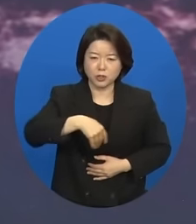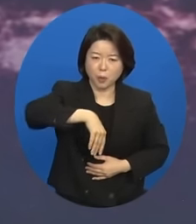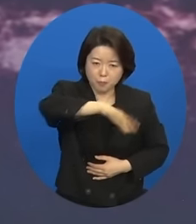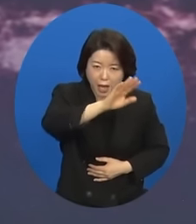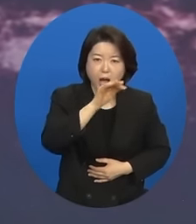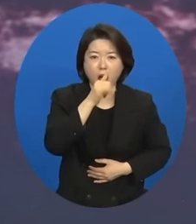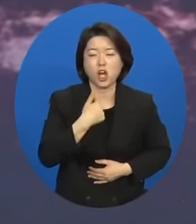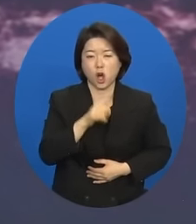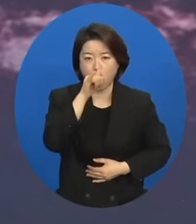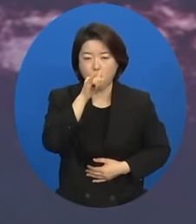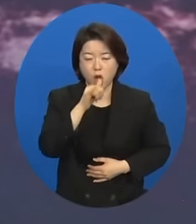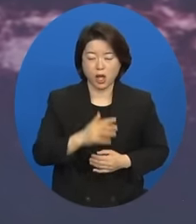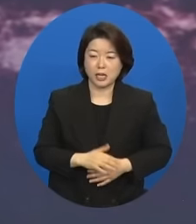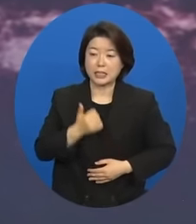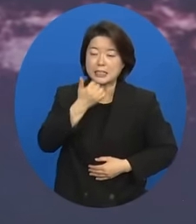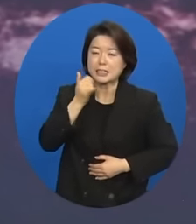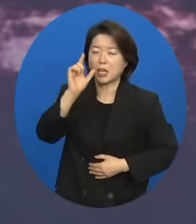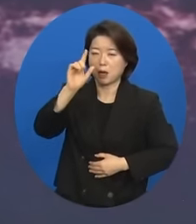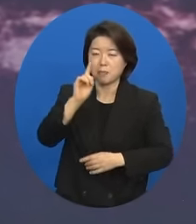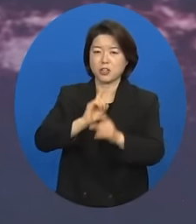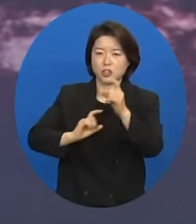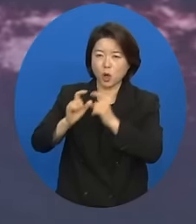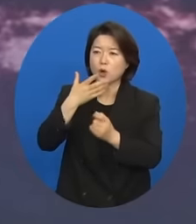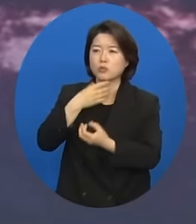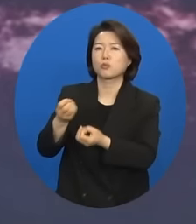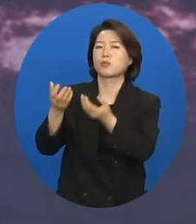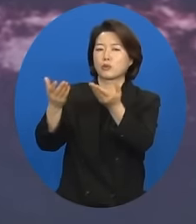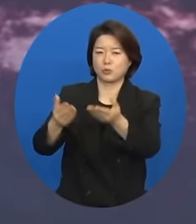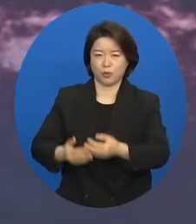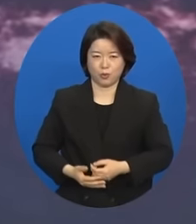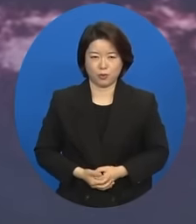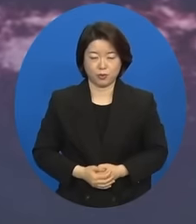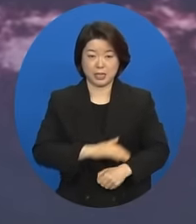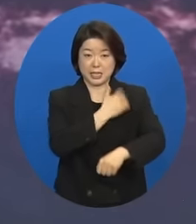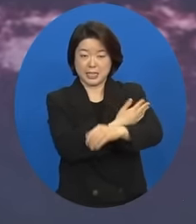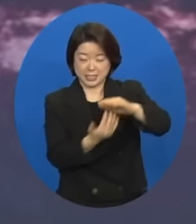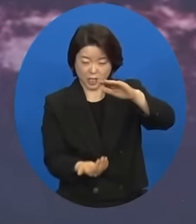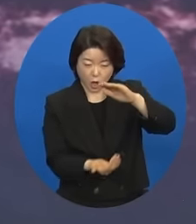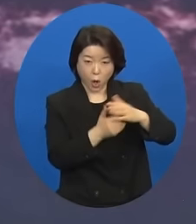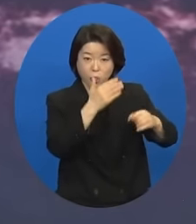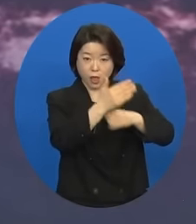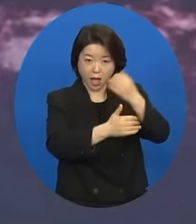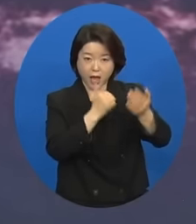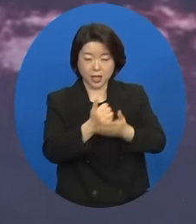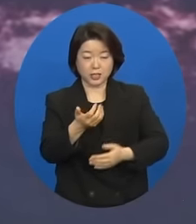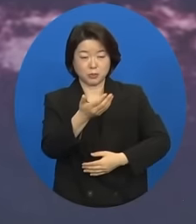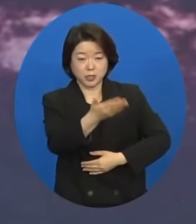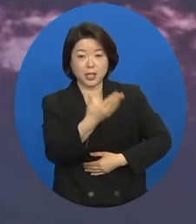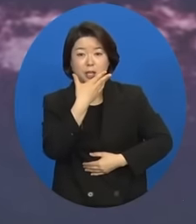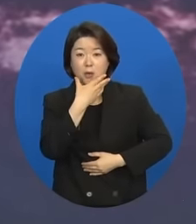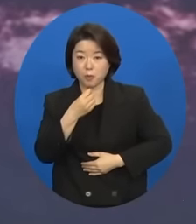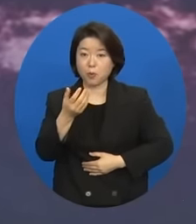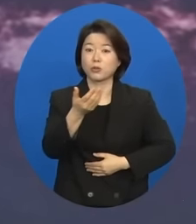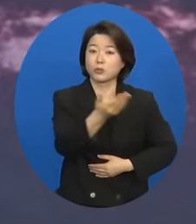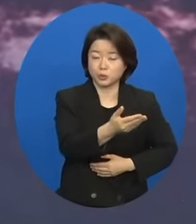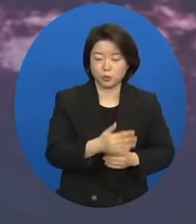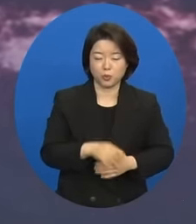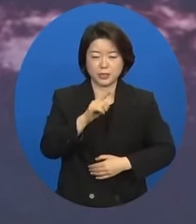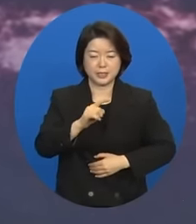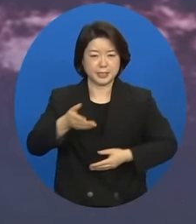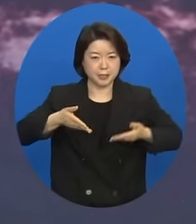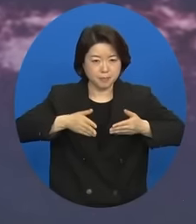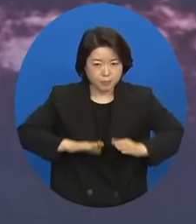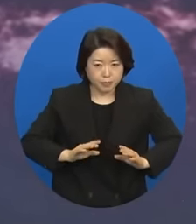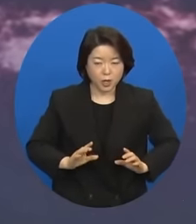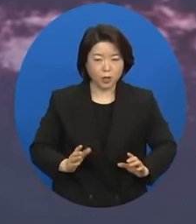더 축복을 하는 장면이 나와요 3절 말씀에 보세요 전능하신 하나님이 내게 복을 주시어 네가 생육하고